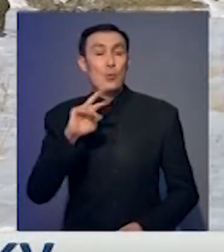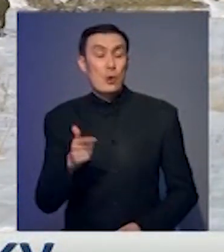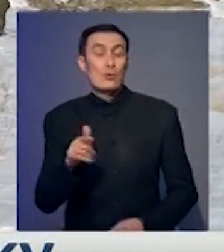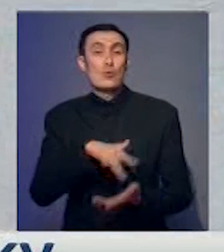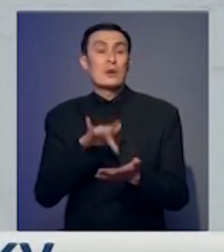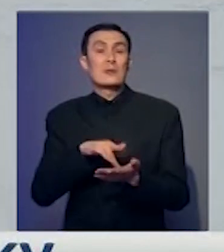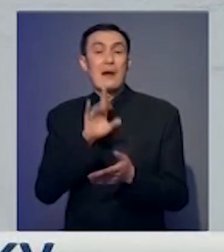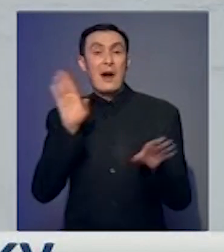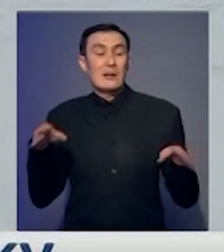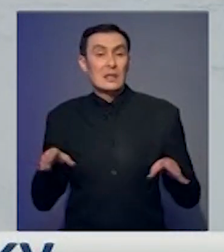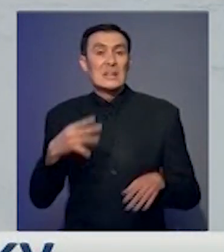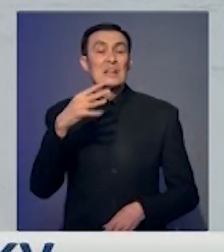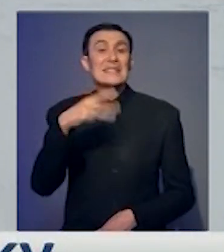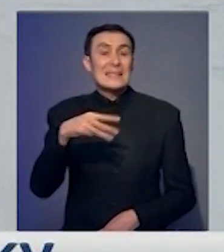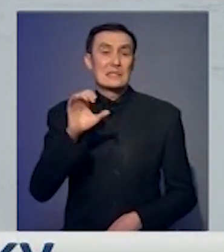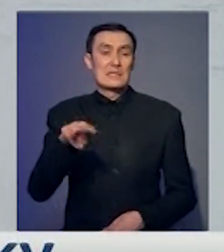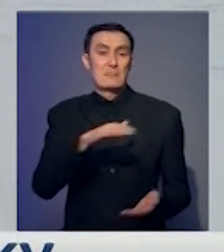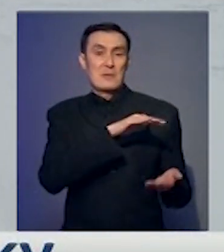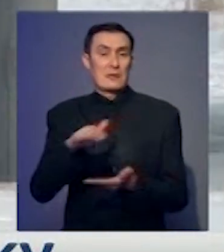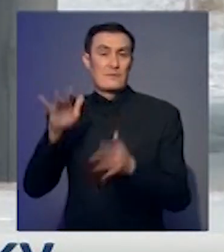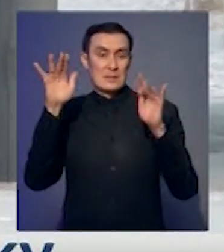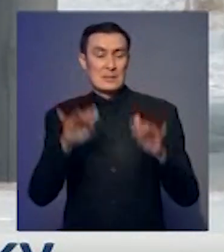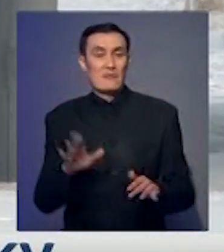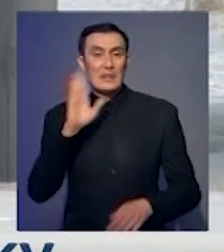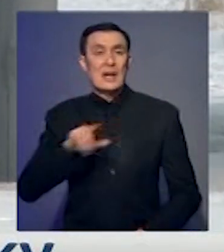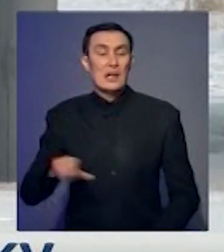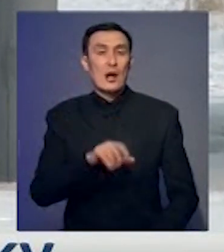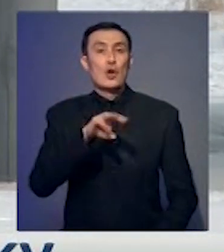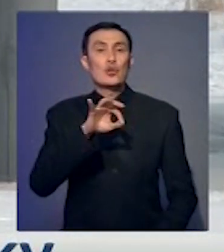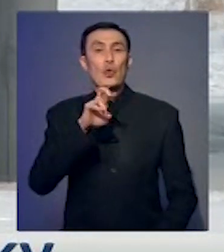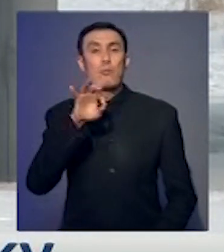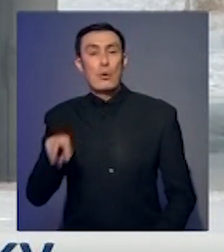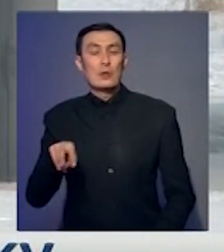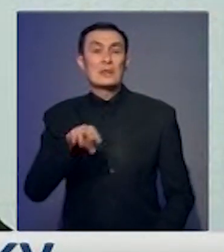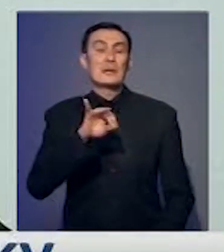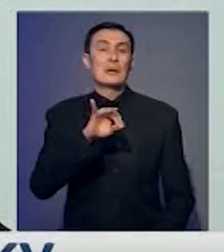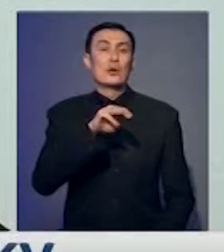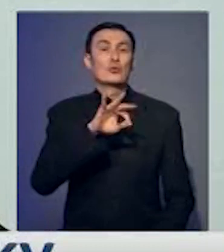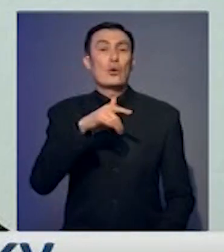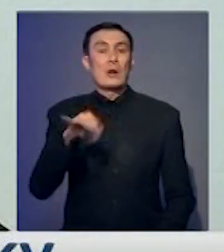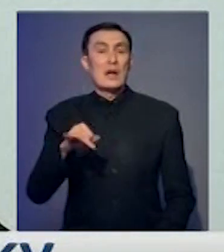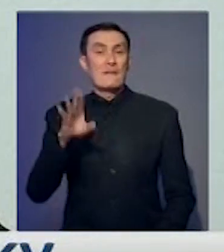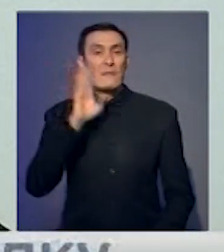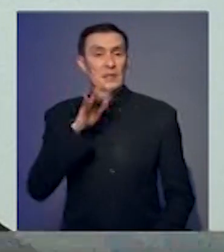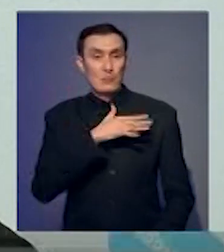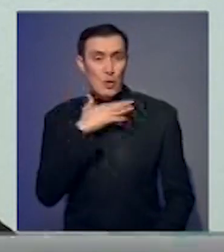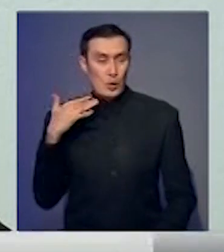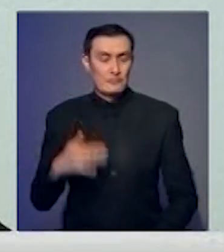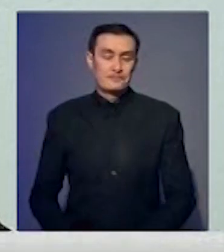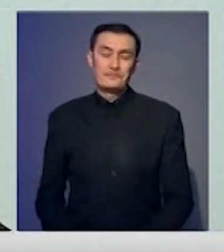Аркалыке 30-сантиметровый слой снега. На реках Тобол и Тургай накоплен хороший запас влаги. Если говорить